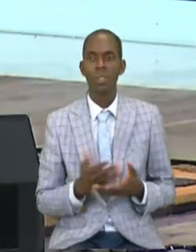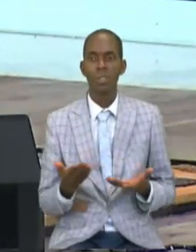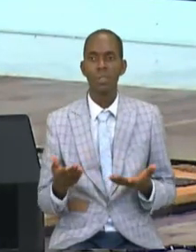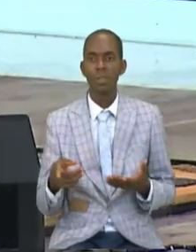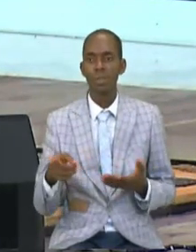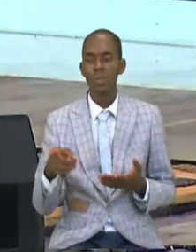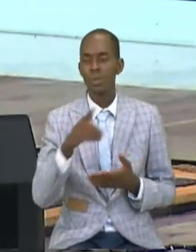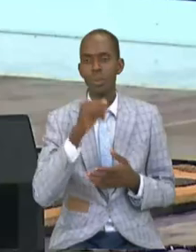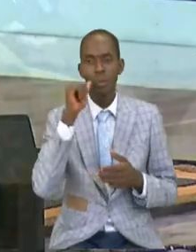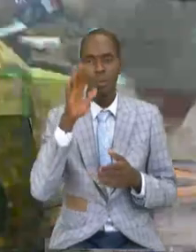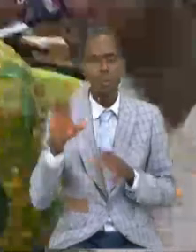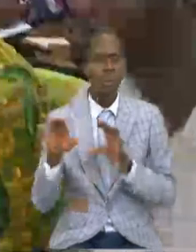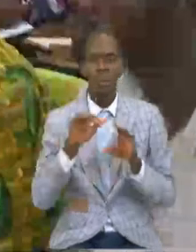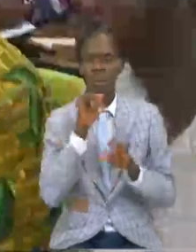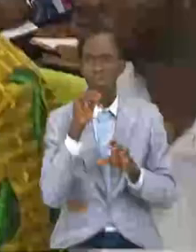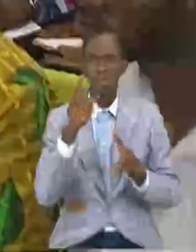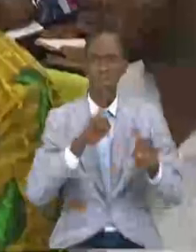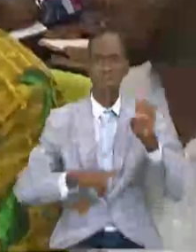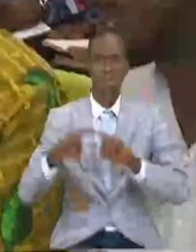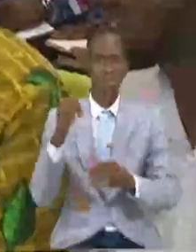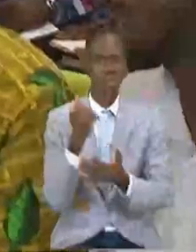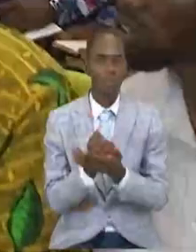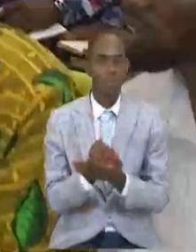Les femmes n'ont pas dit « Amen ».